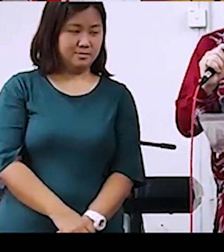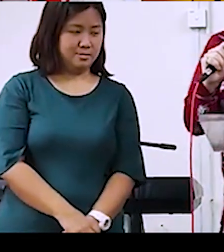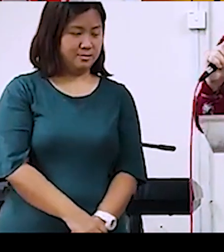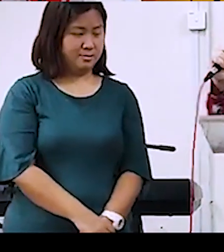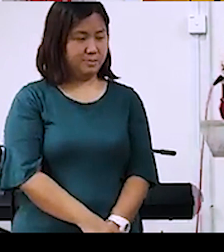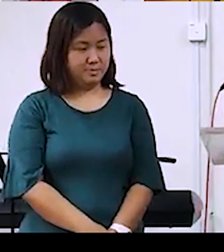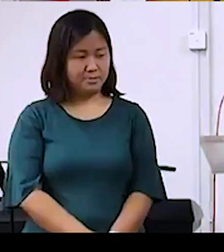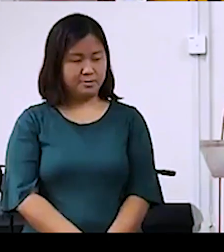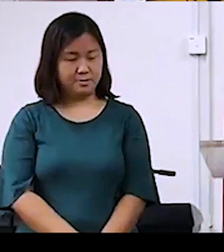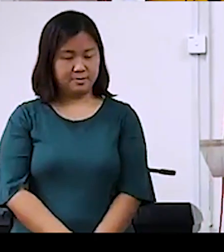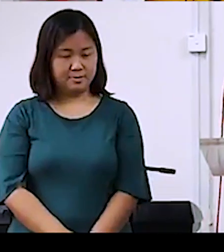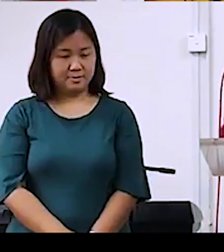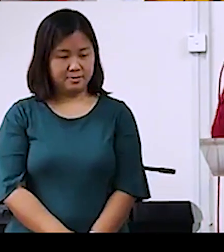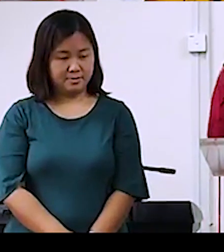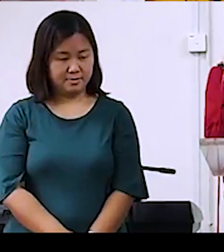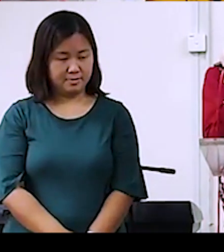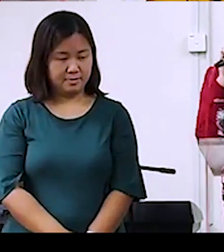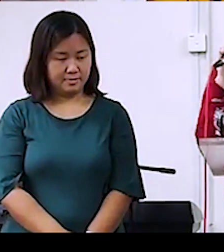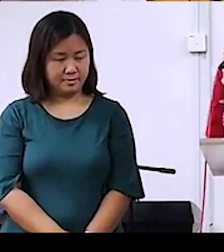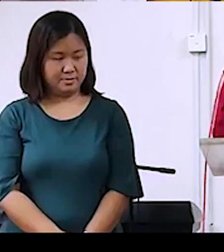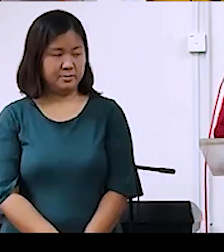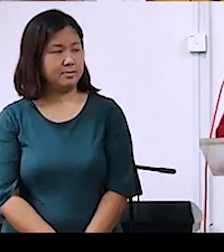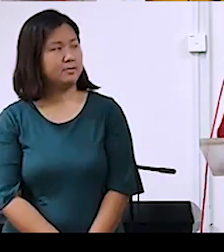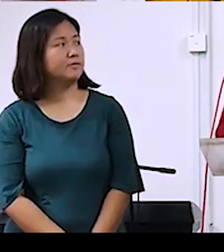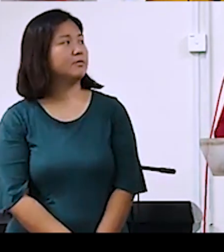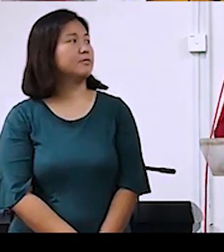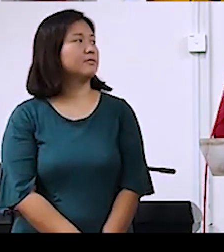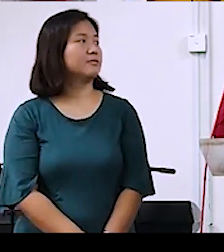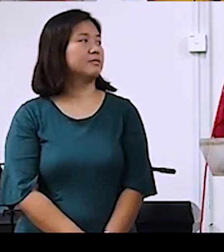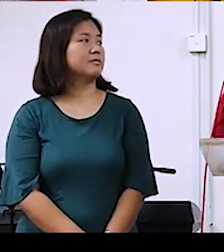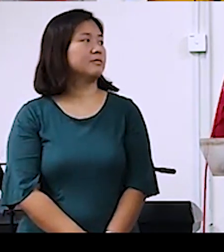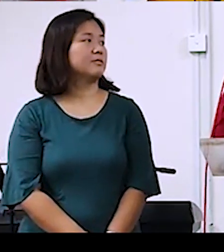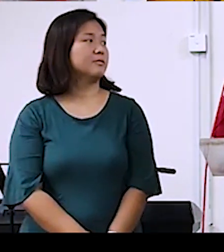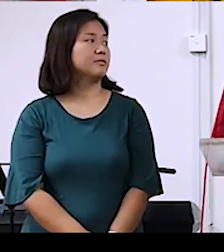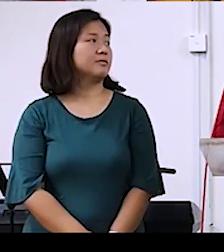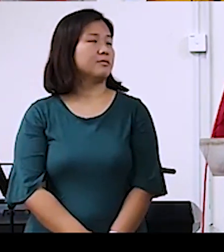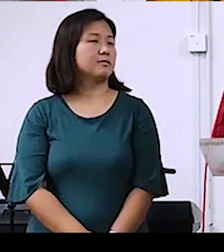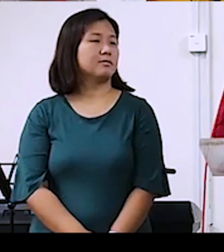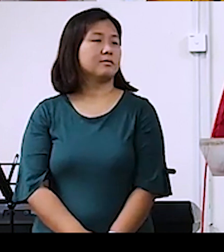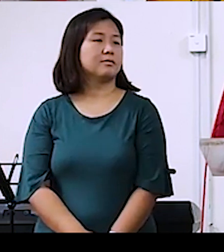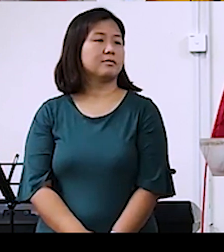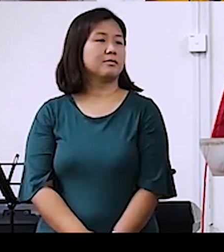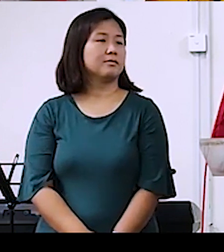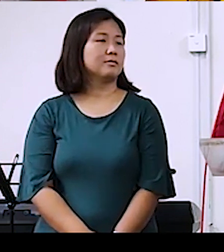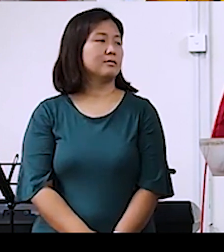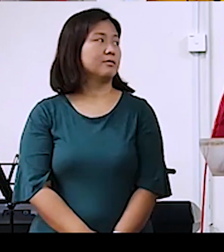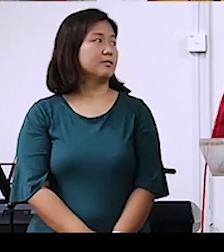享在我们的面子书上面，所以呢，你到时候呢能够去看。当你一面阅读神的话语的时候，这一章